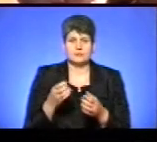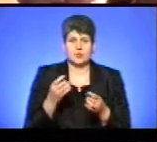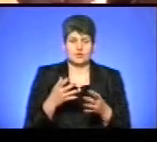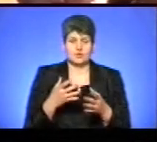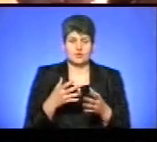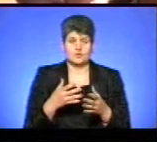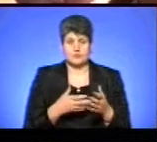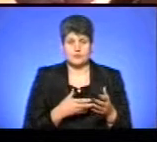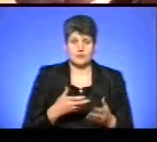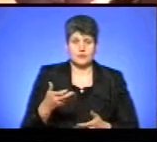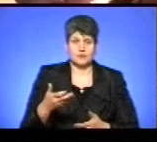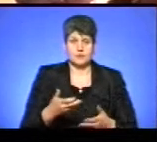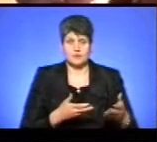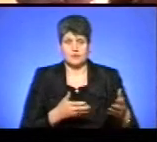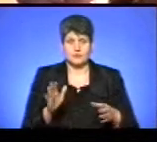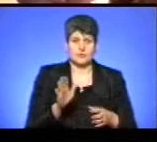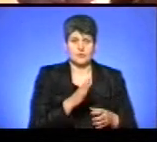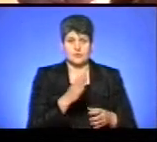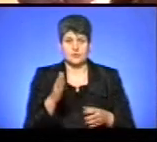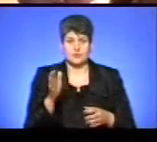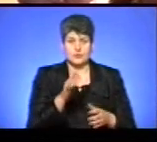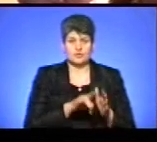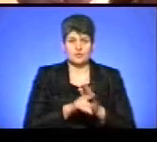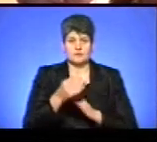кроками, хиткою ходьбою почав